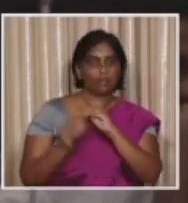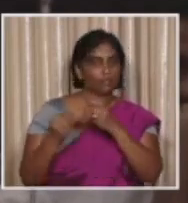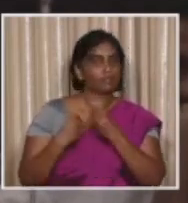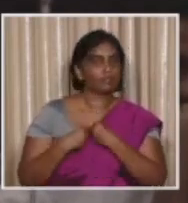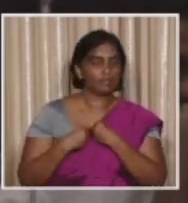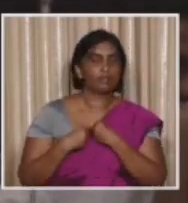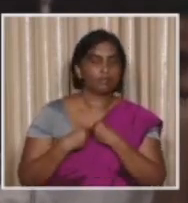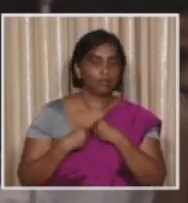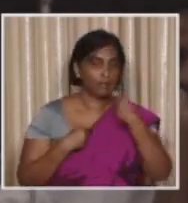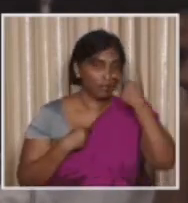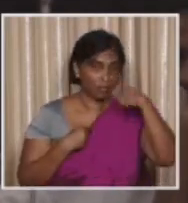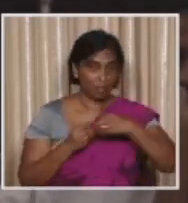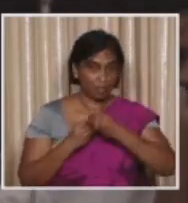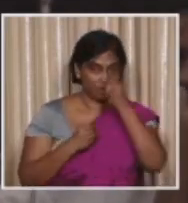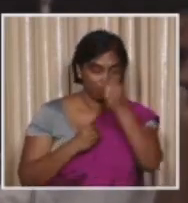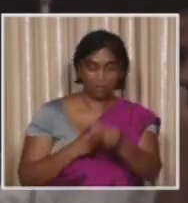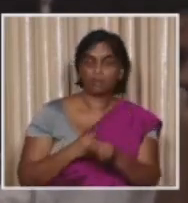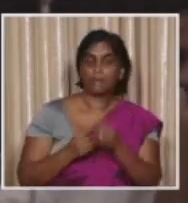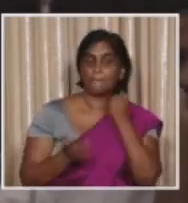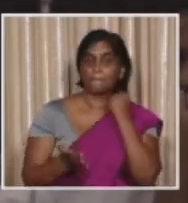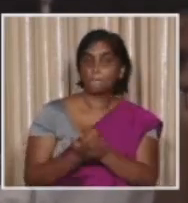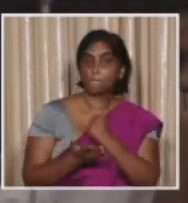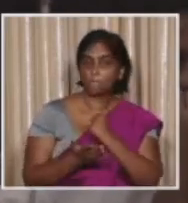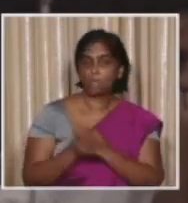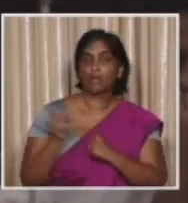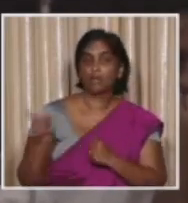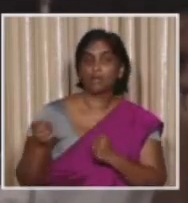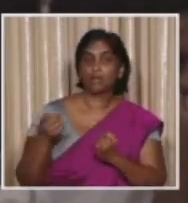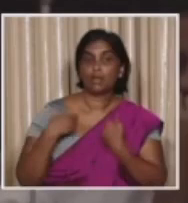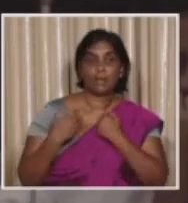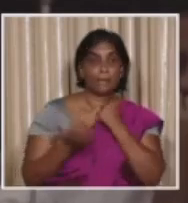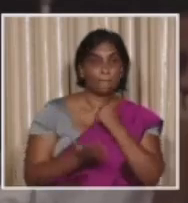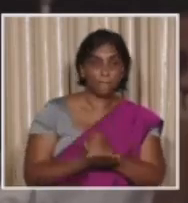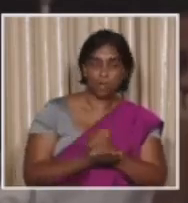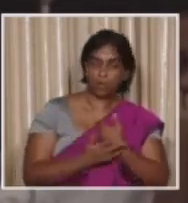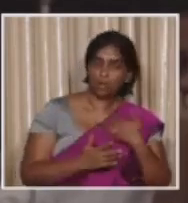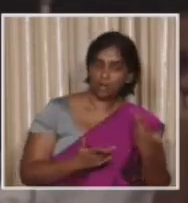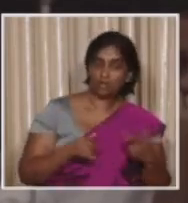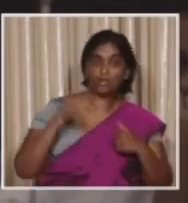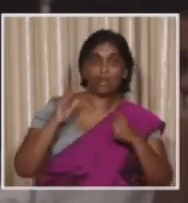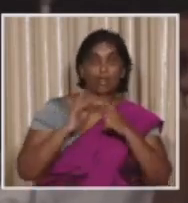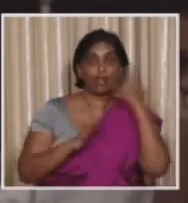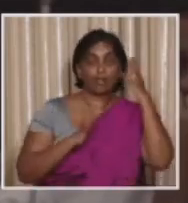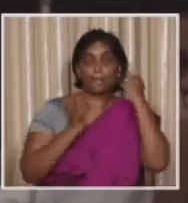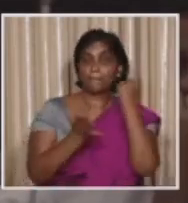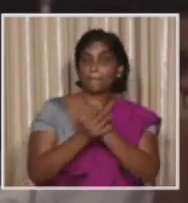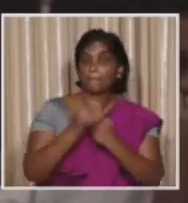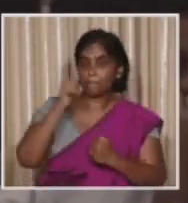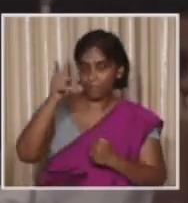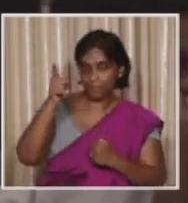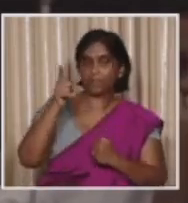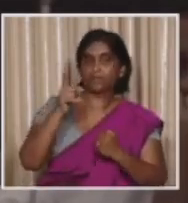දීපු සැපයුම වෙනුවෙන් බැංකු පද්ධතියේ අපේ බැංකුව නැති වුණත් ජාත්‍යන්තර වශයෙන් ඒ